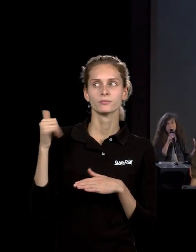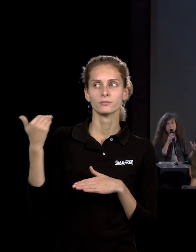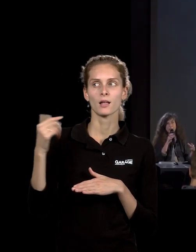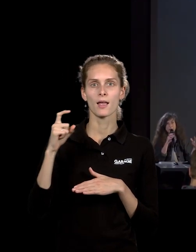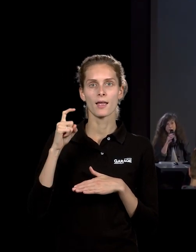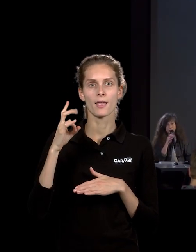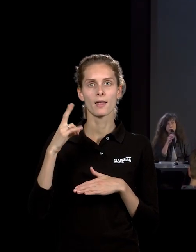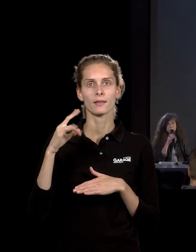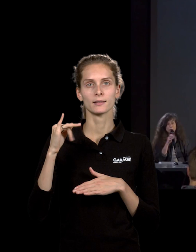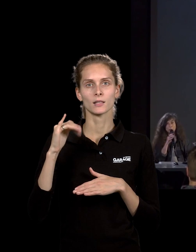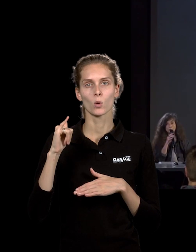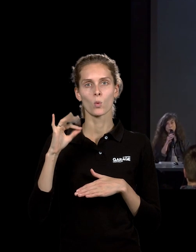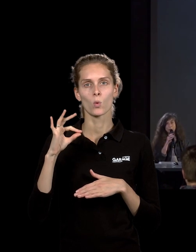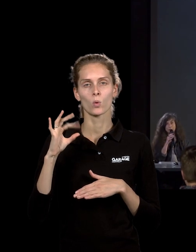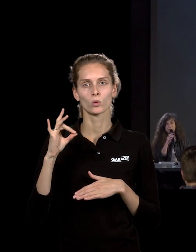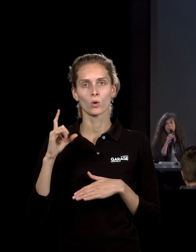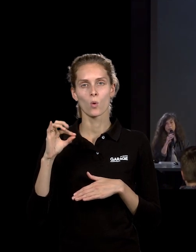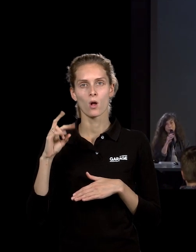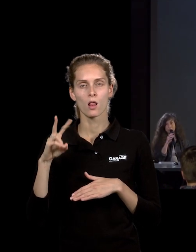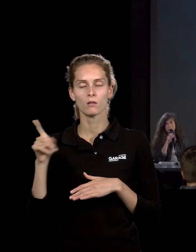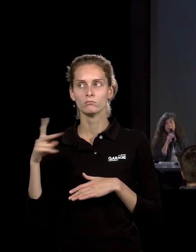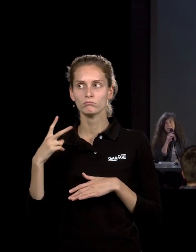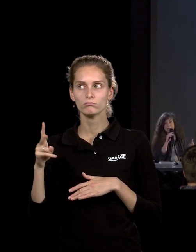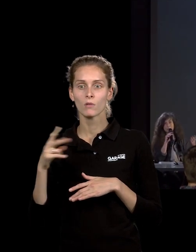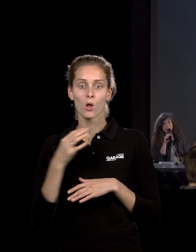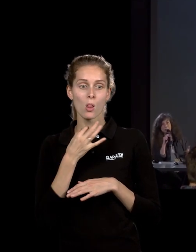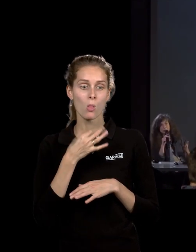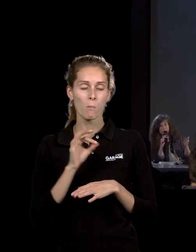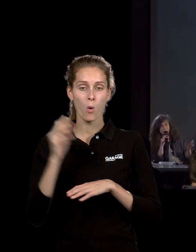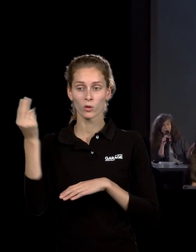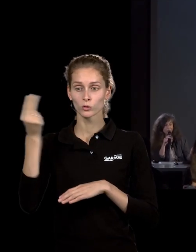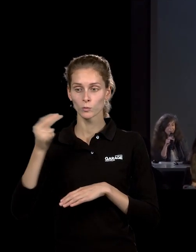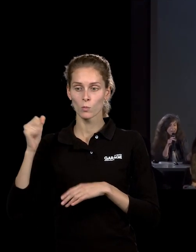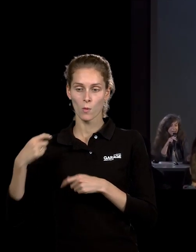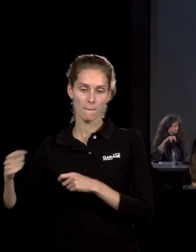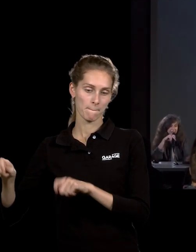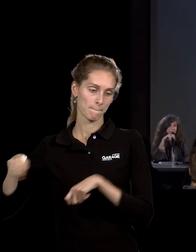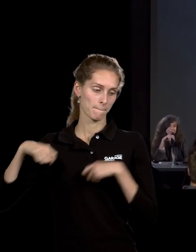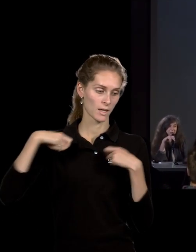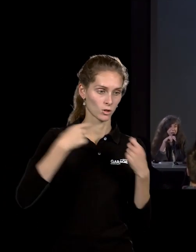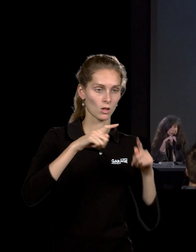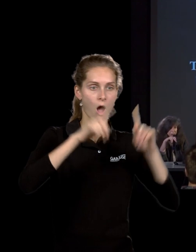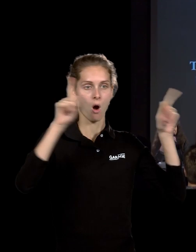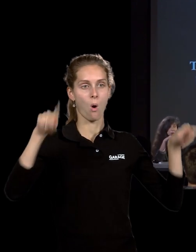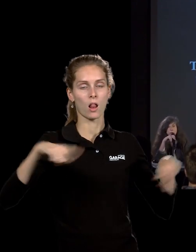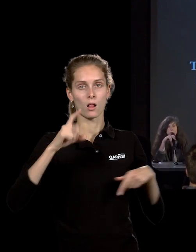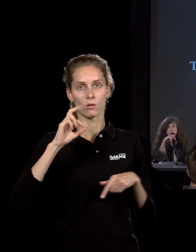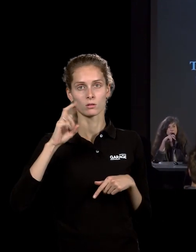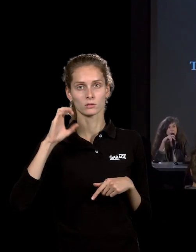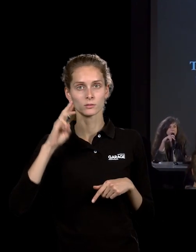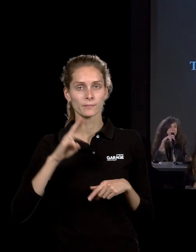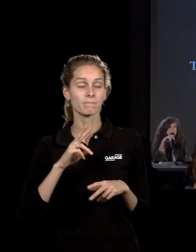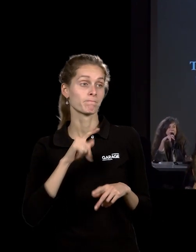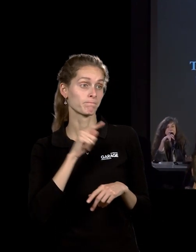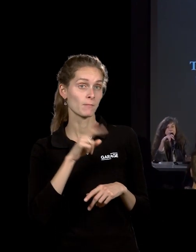любое изображение откуда угодно может быть перенесено на холст и по-разному деформировано. сделано. Это та же самая, то есть уже